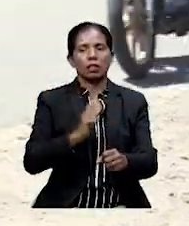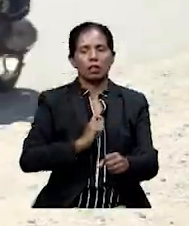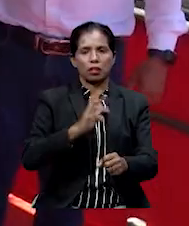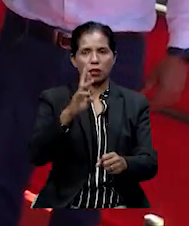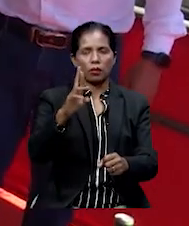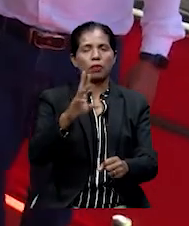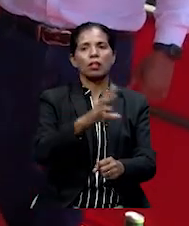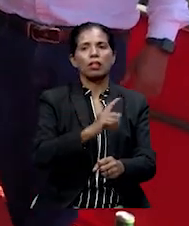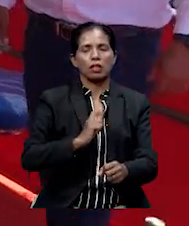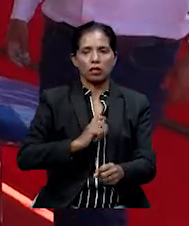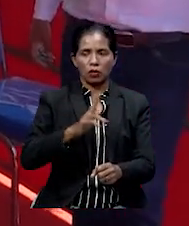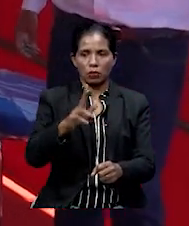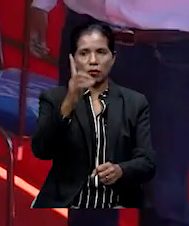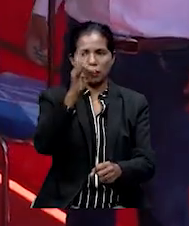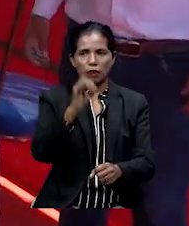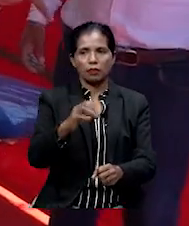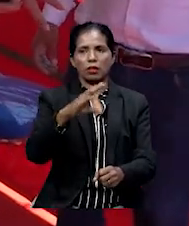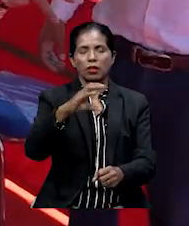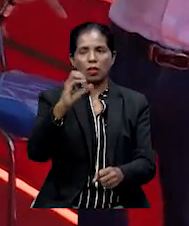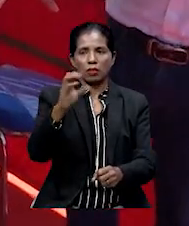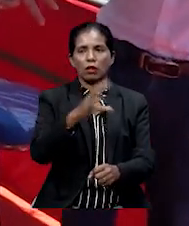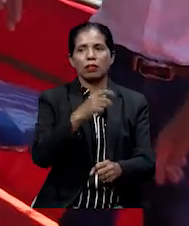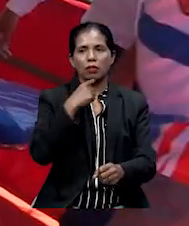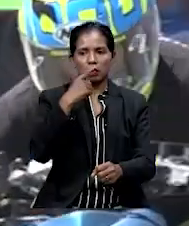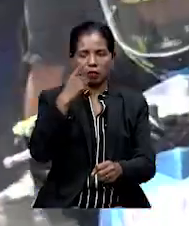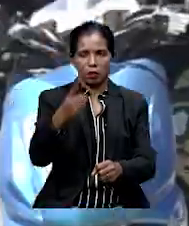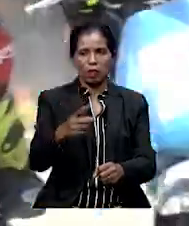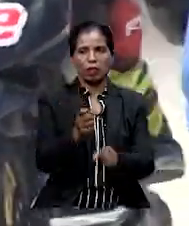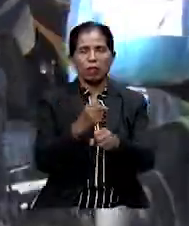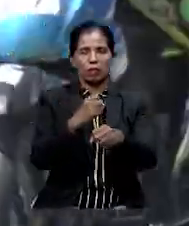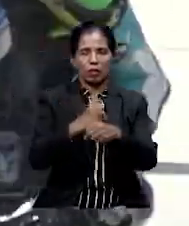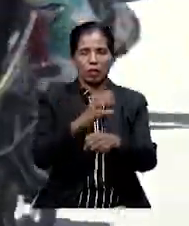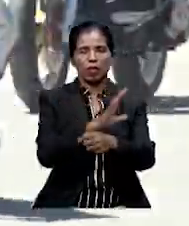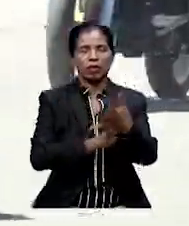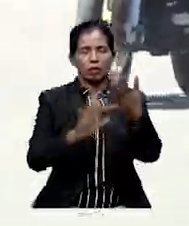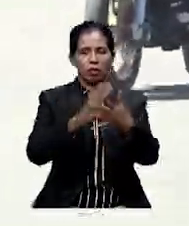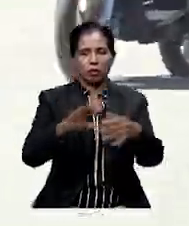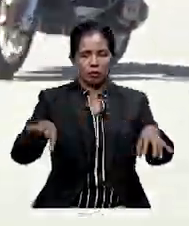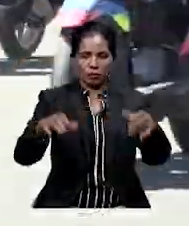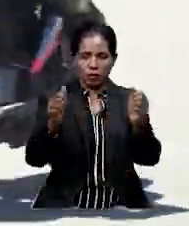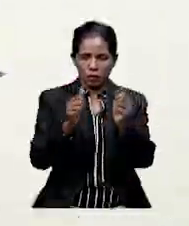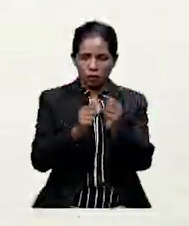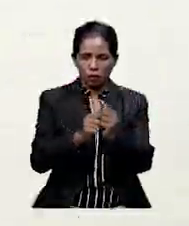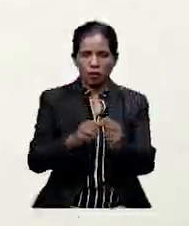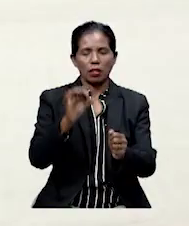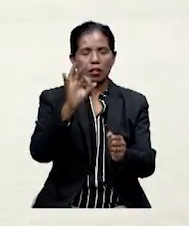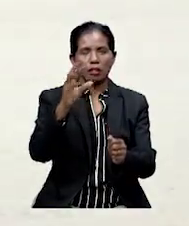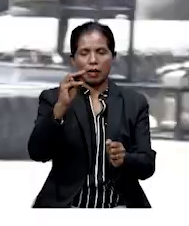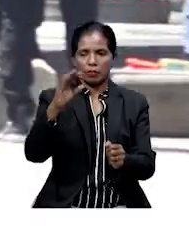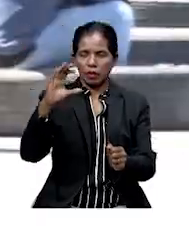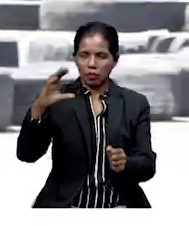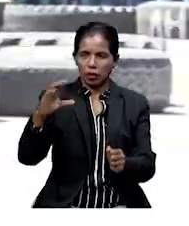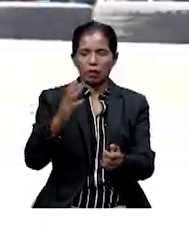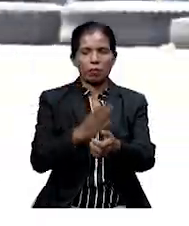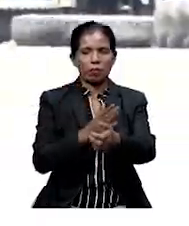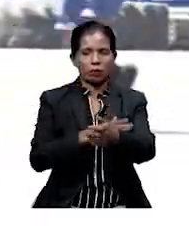dili seo Pertamina Internasional Timor Resia hatete realiza evento idane tamba servisu hamutu ko FMC atu